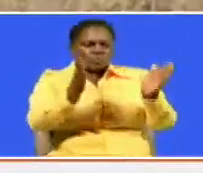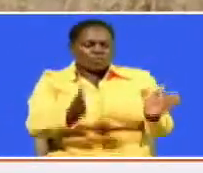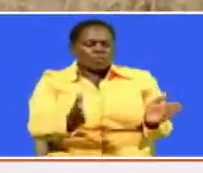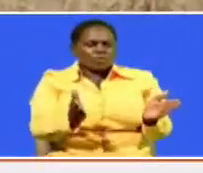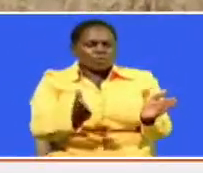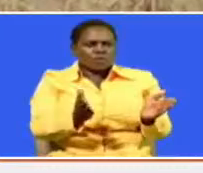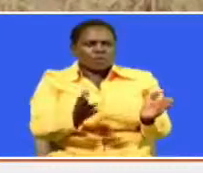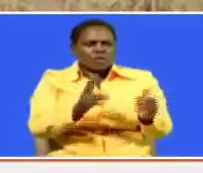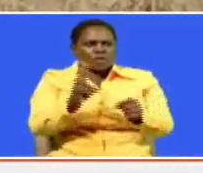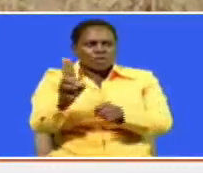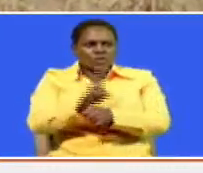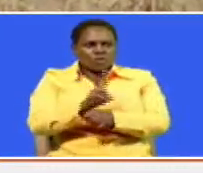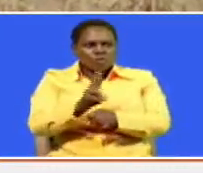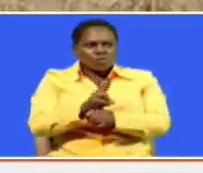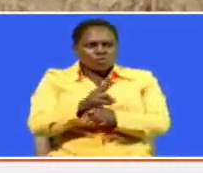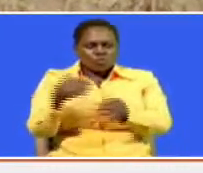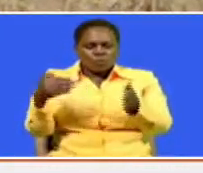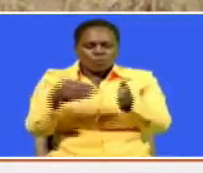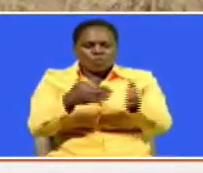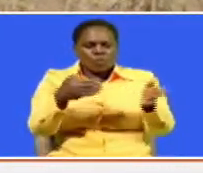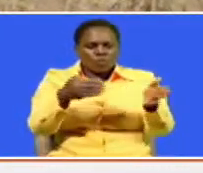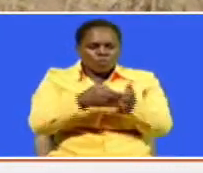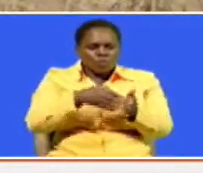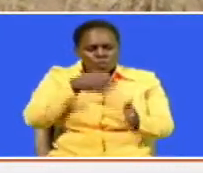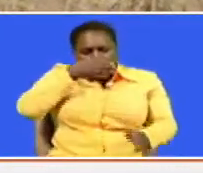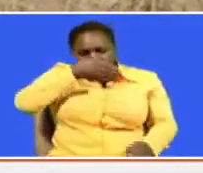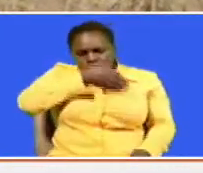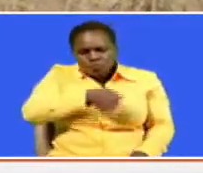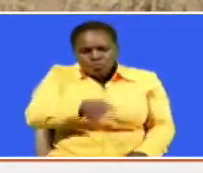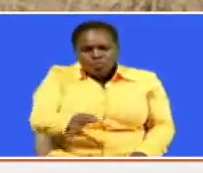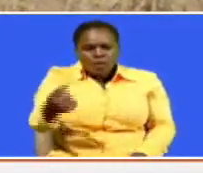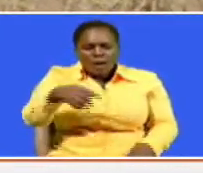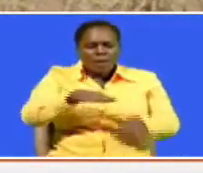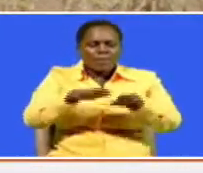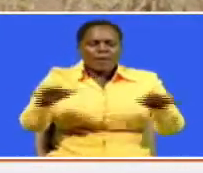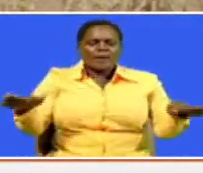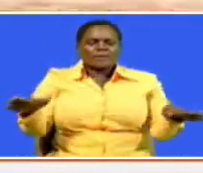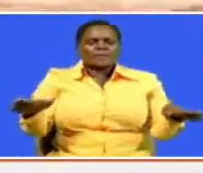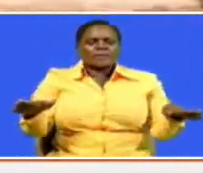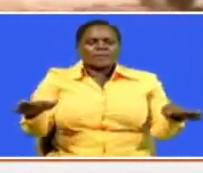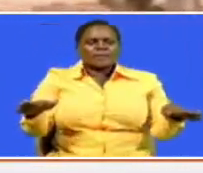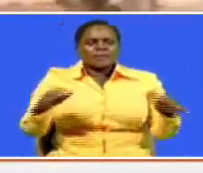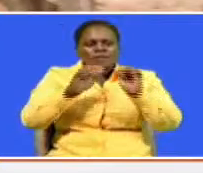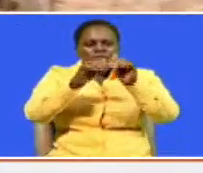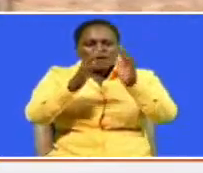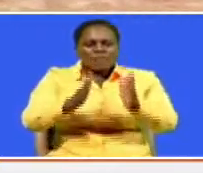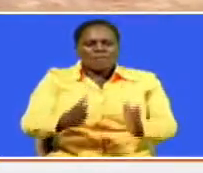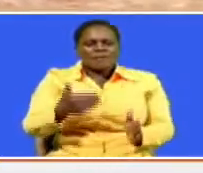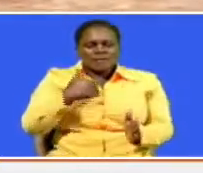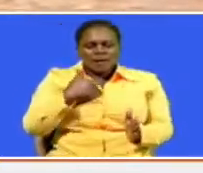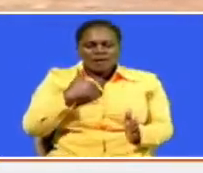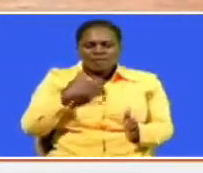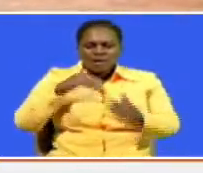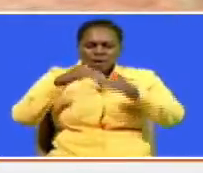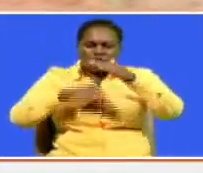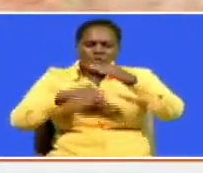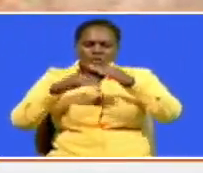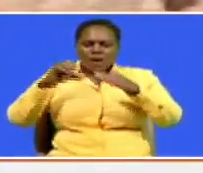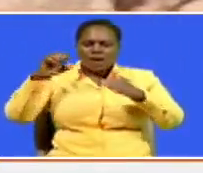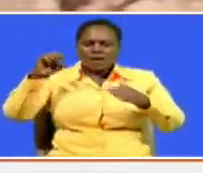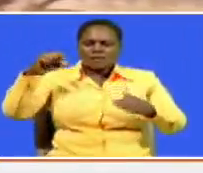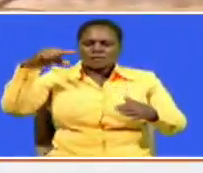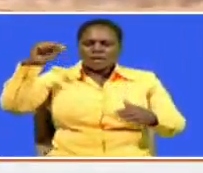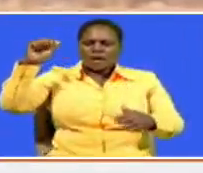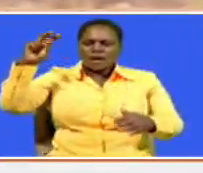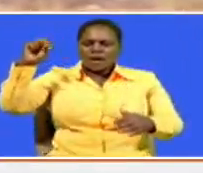fences ni ile unatumia mizinga kuzuia ndovu kuingia kwa mashamba ya wakulima. So kuna wakulima huku Lower Sagala katika